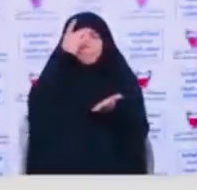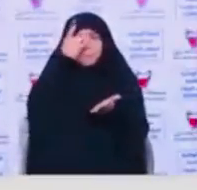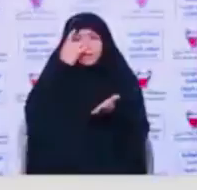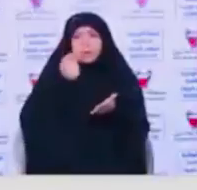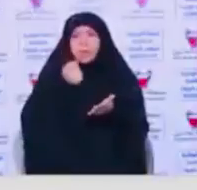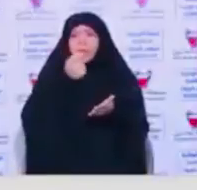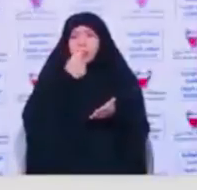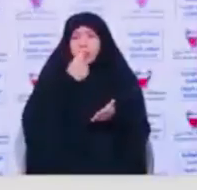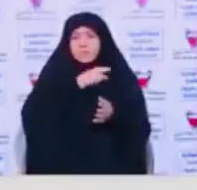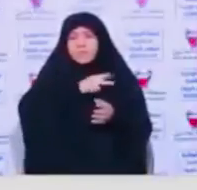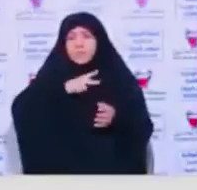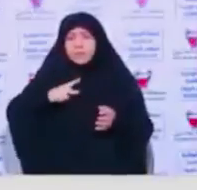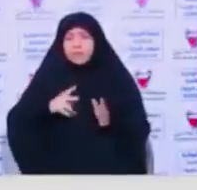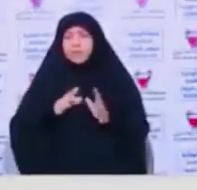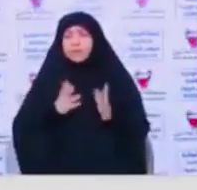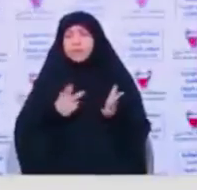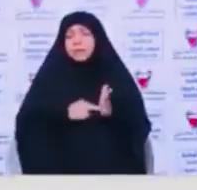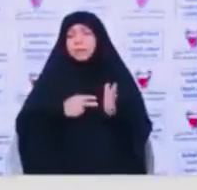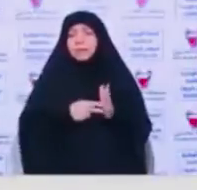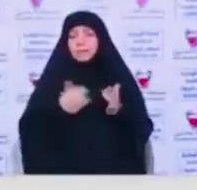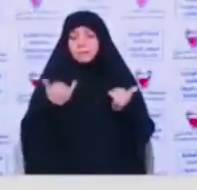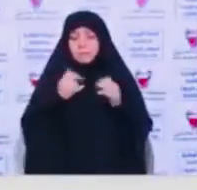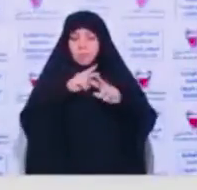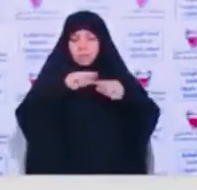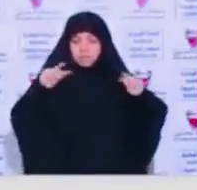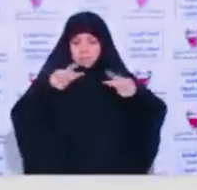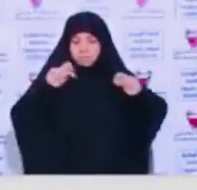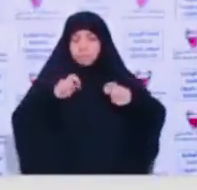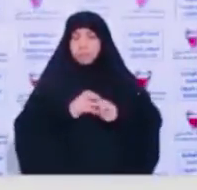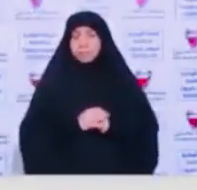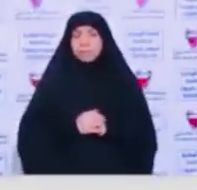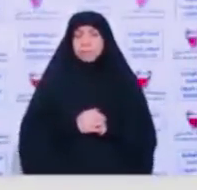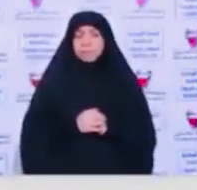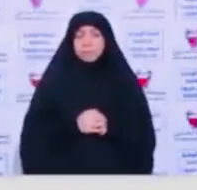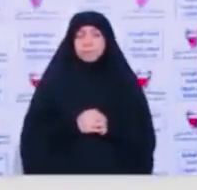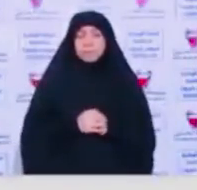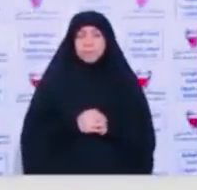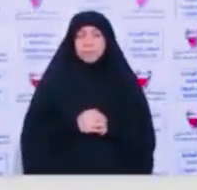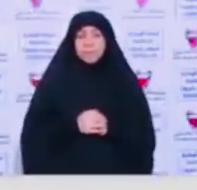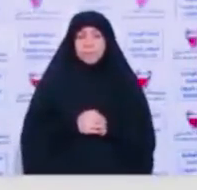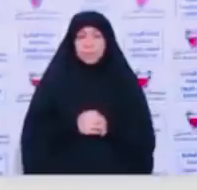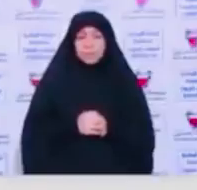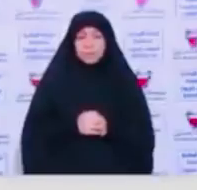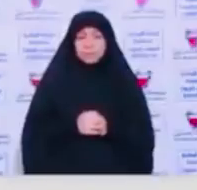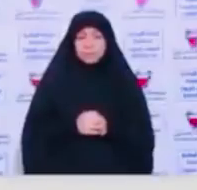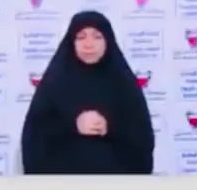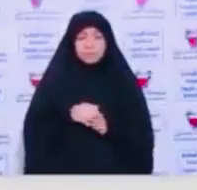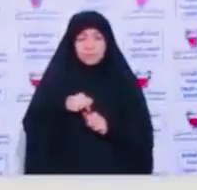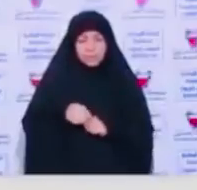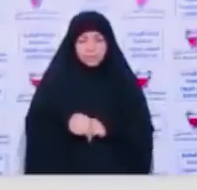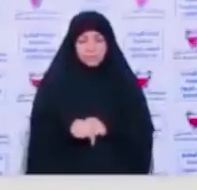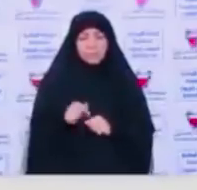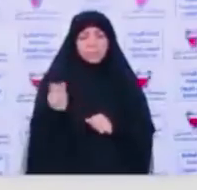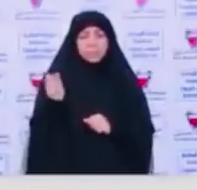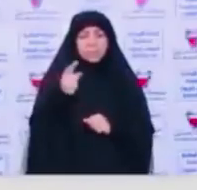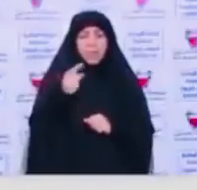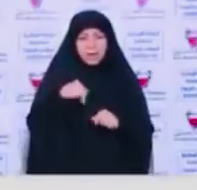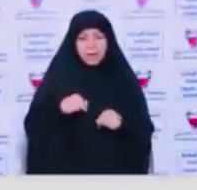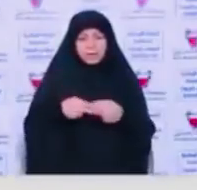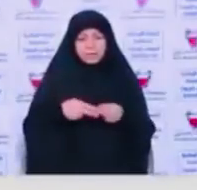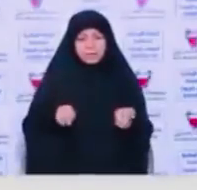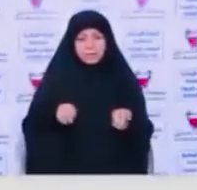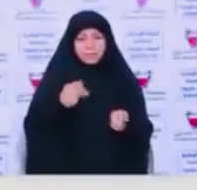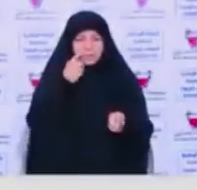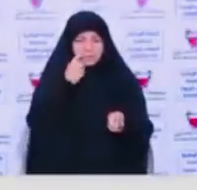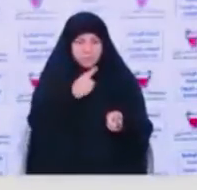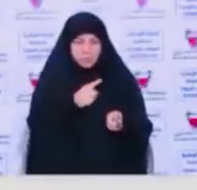أعداد الإصابات. طبعا في شهر أبريل الماضي تقريبا، يعني احنا نتكلم على شهر إلى شهر ونص، من أول